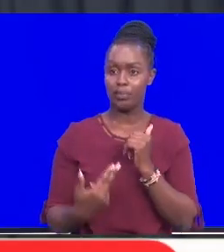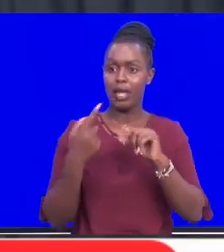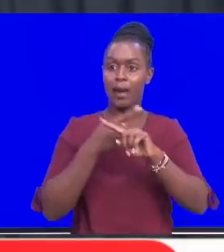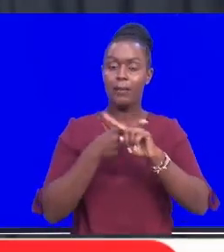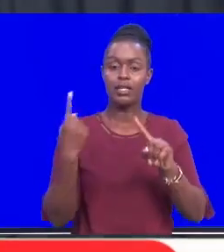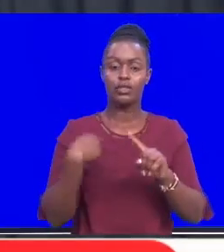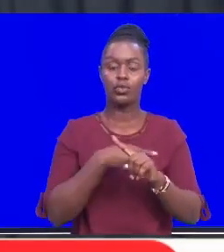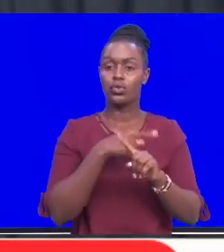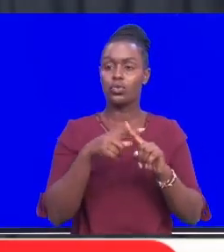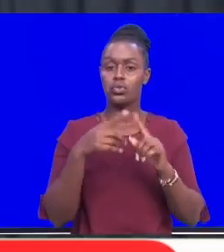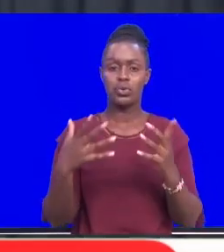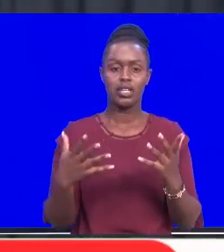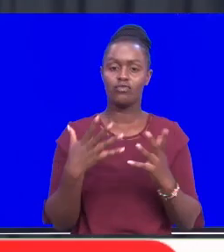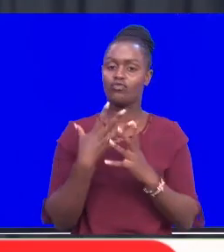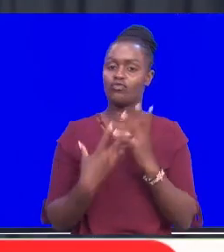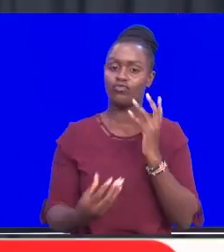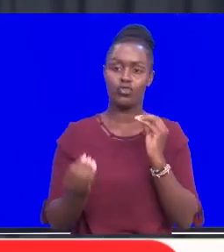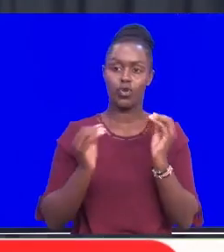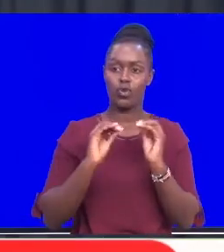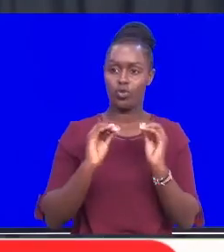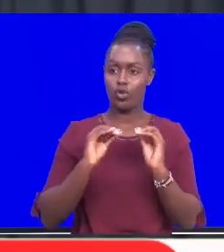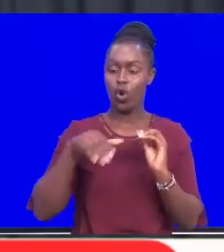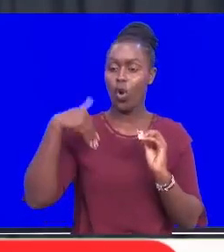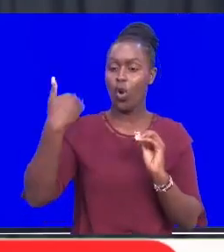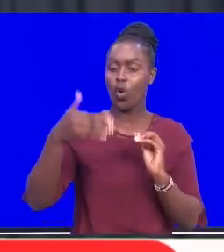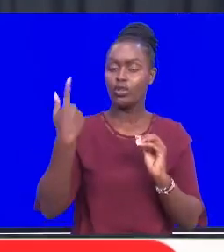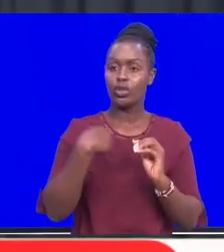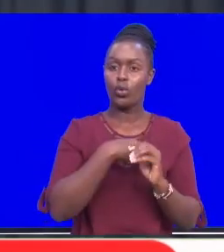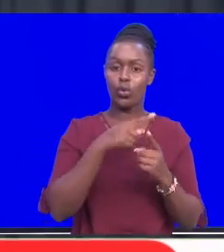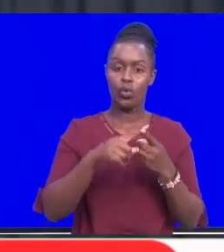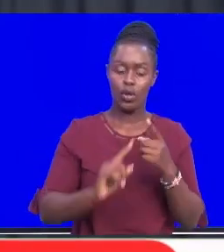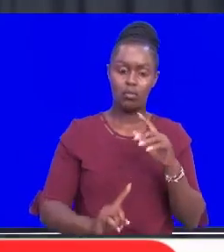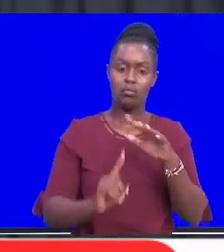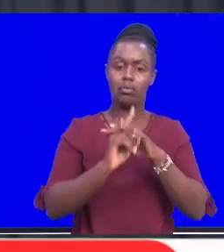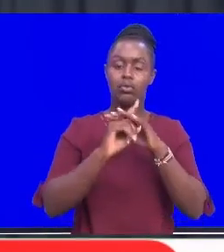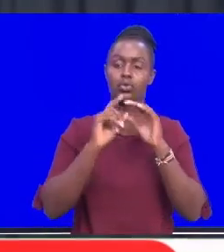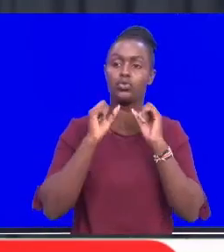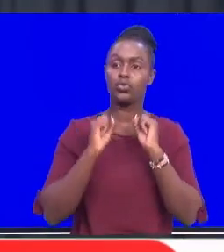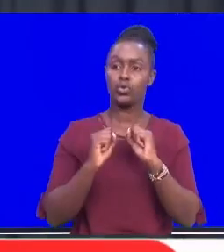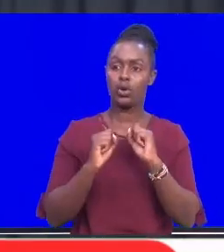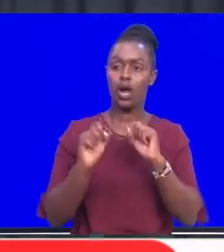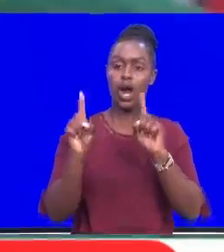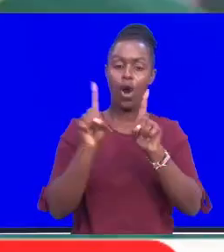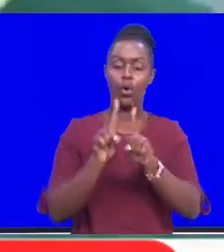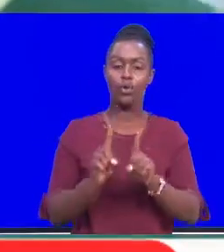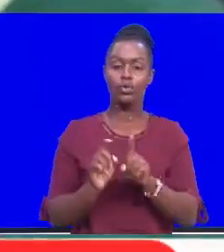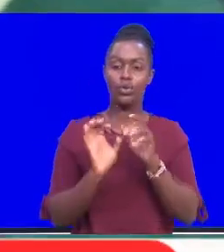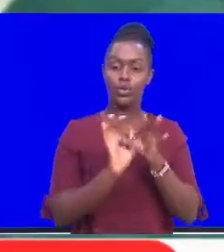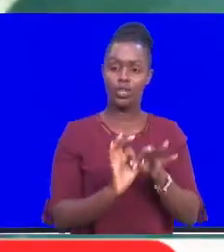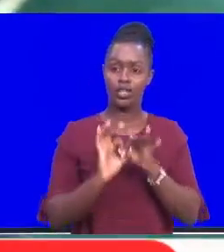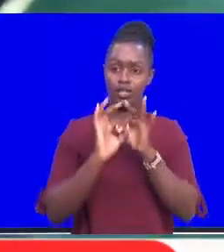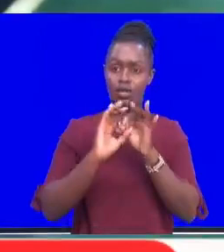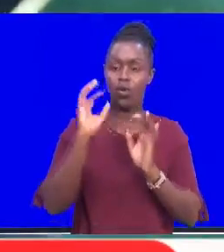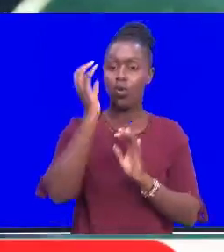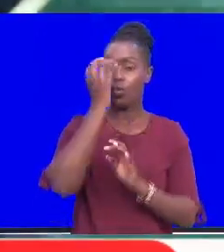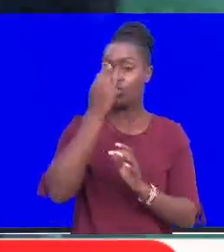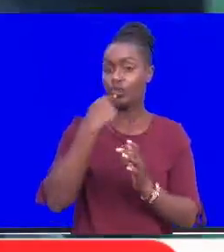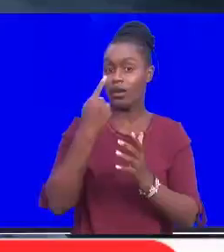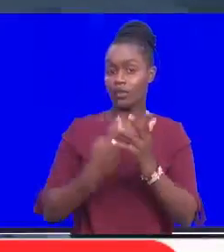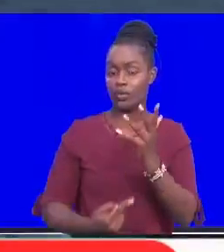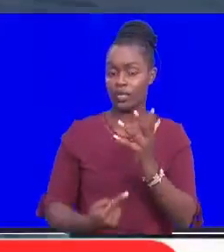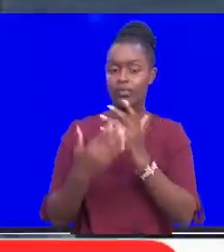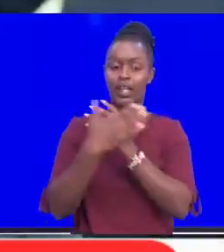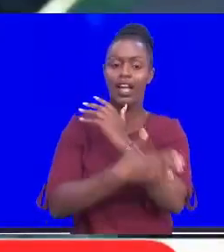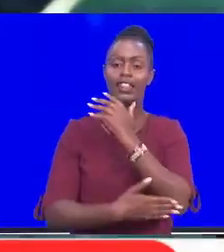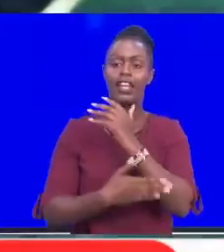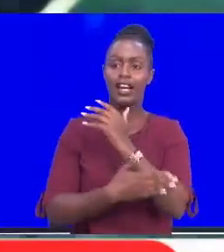not fall. We have always emerged stronger and more united. Ruto amesema kuwa nchi hii